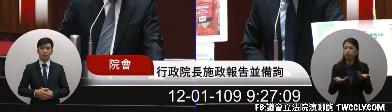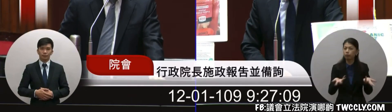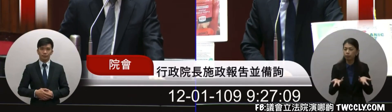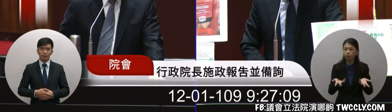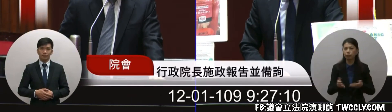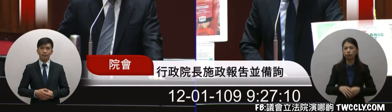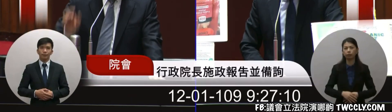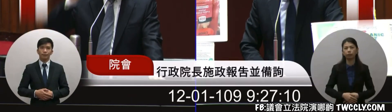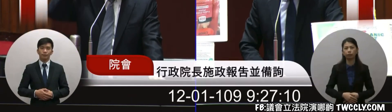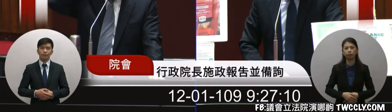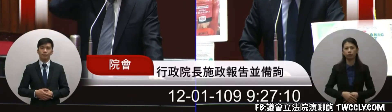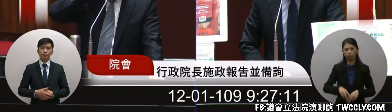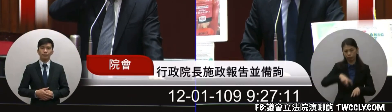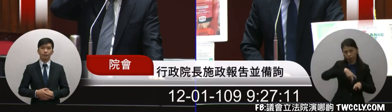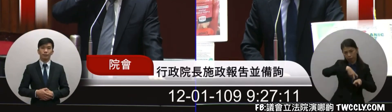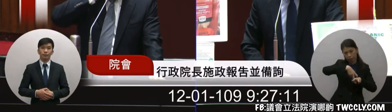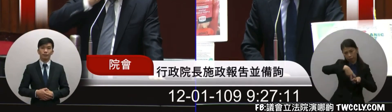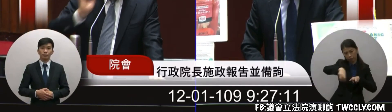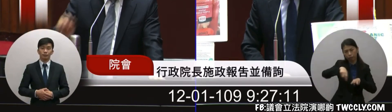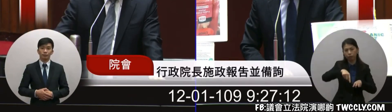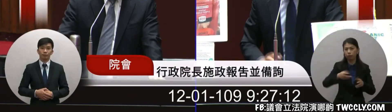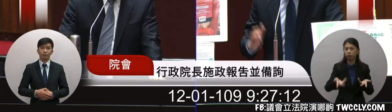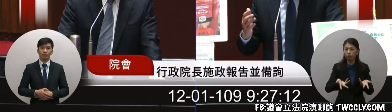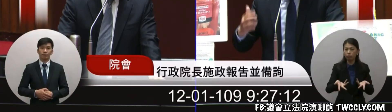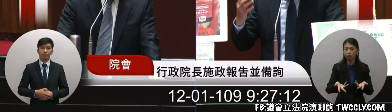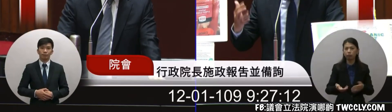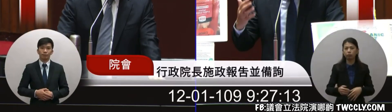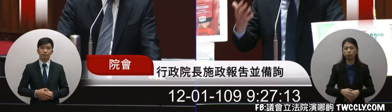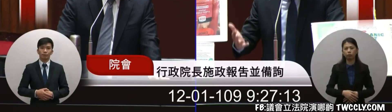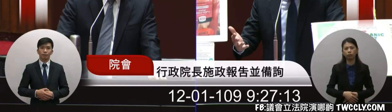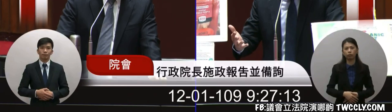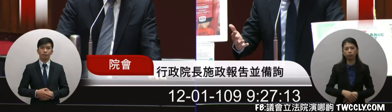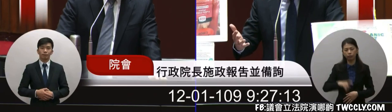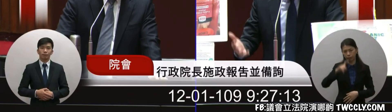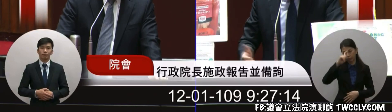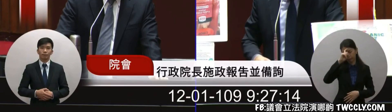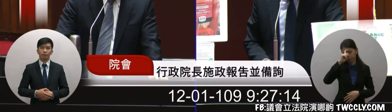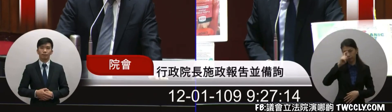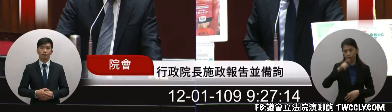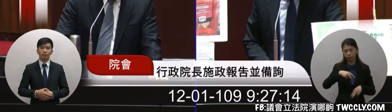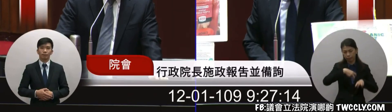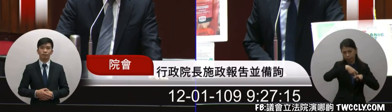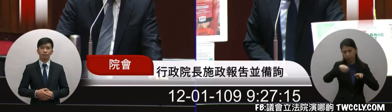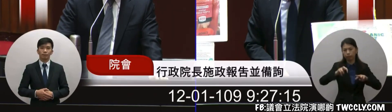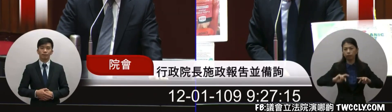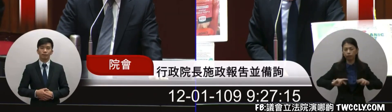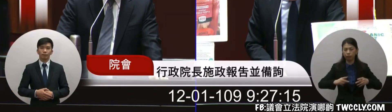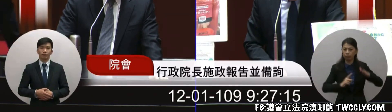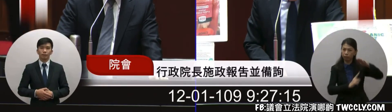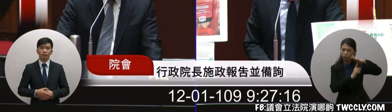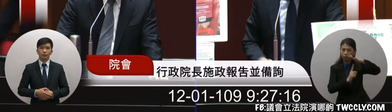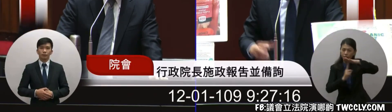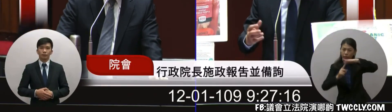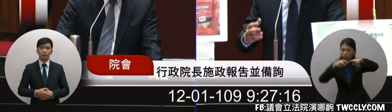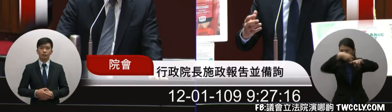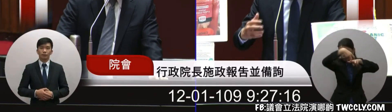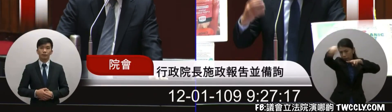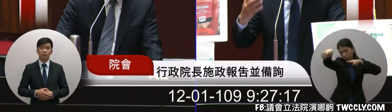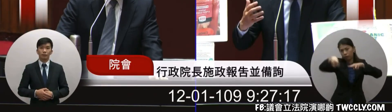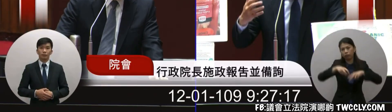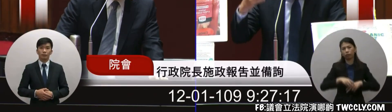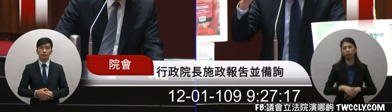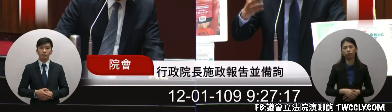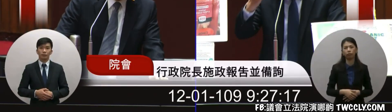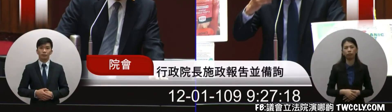切，就是关于铁路立体化，当然这件事不是坏事就是说我们希望做多一点这些事情，但是现在就是一样它都